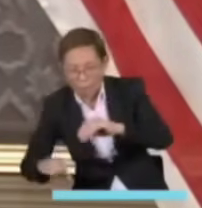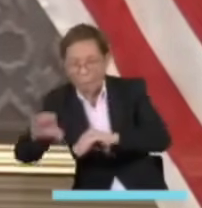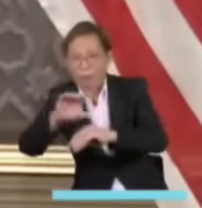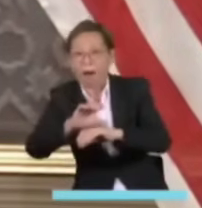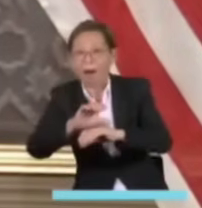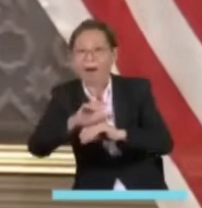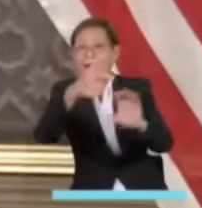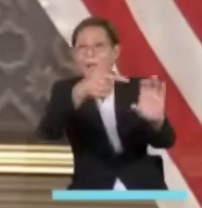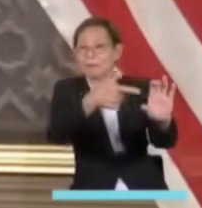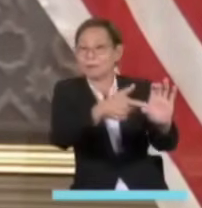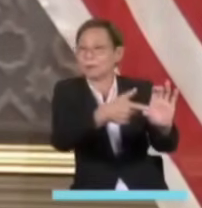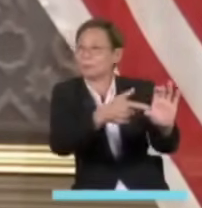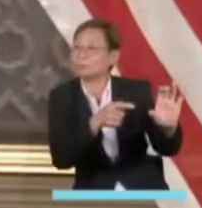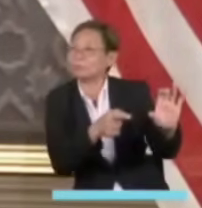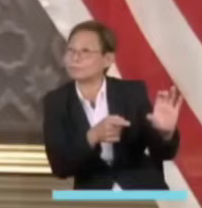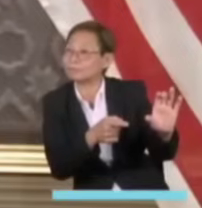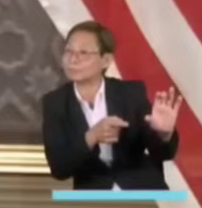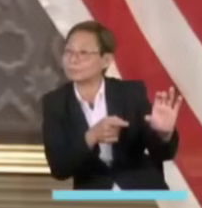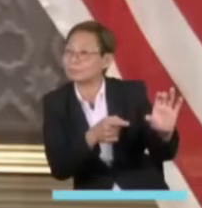api.